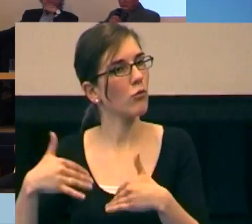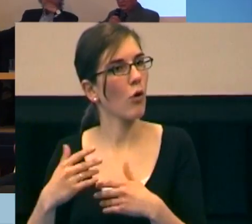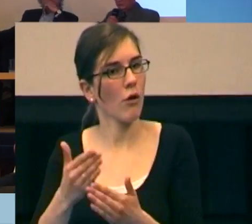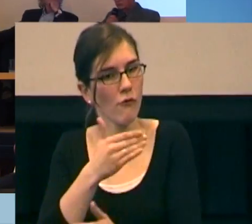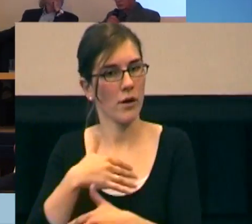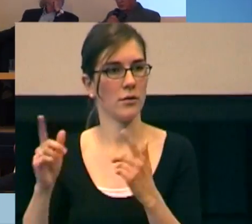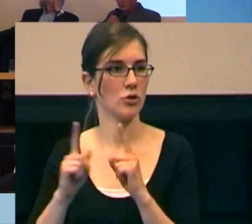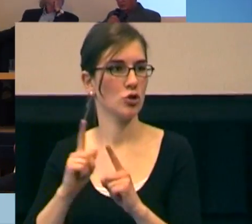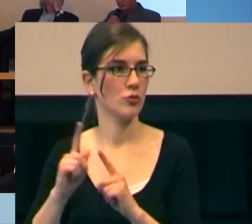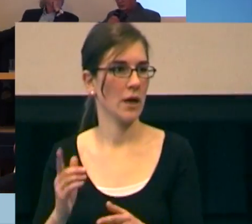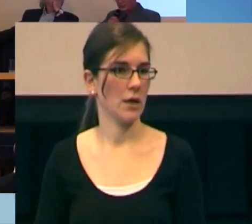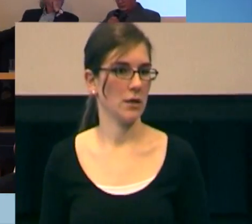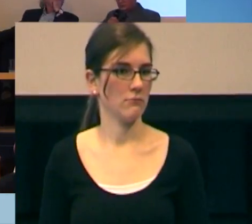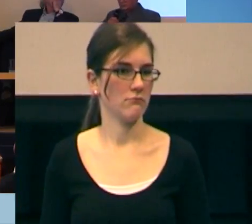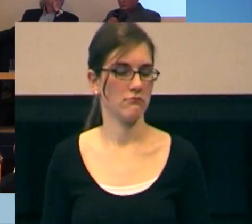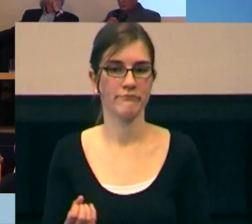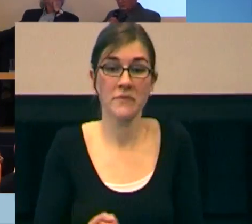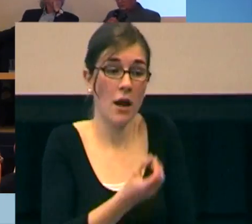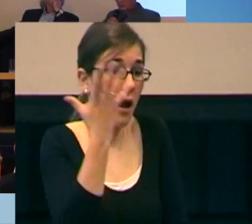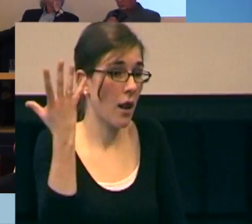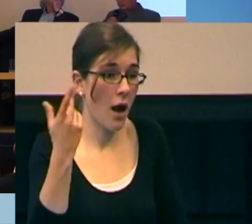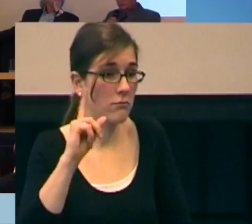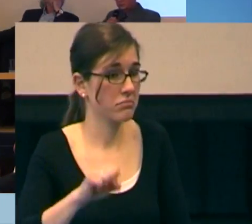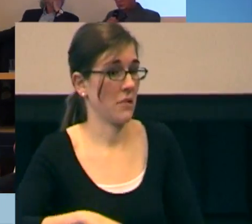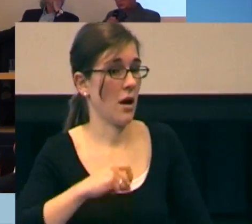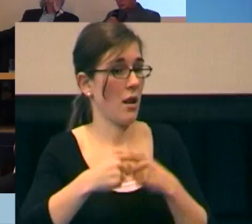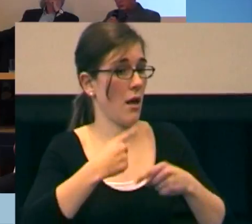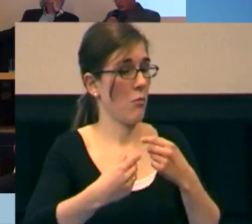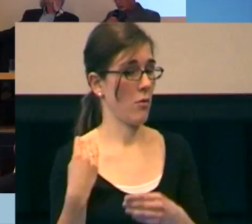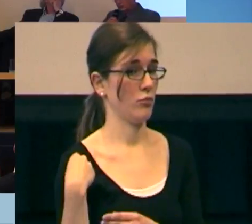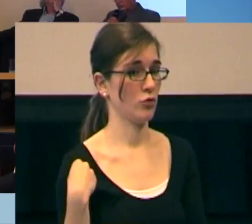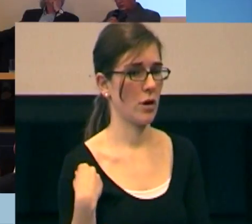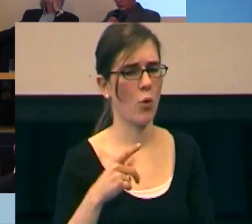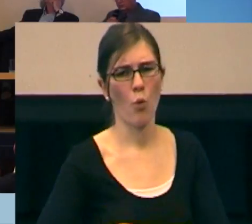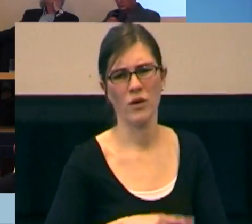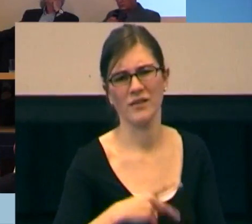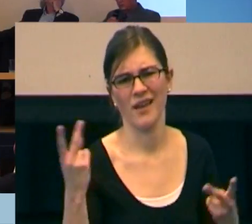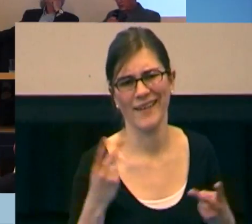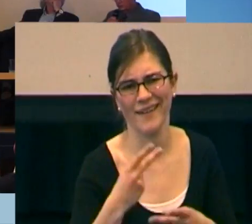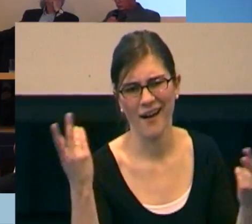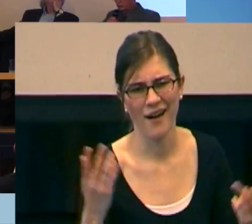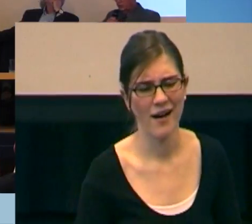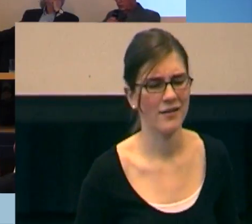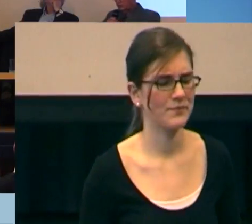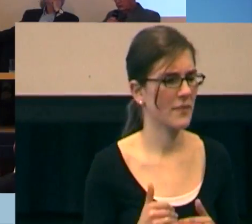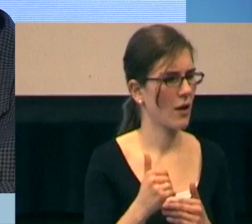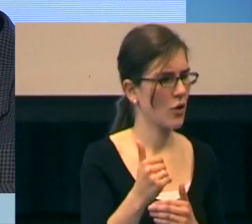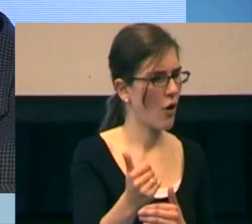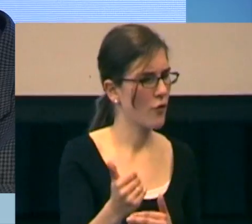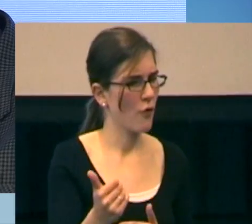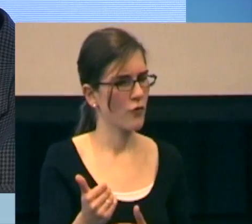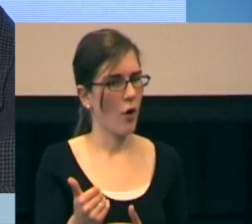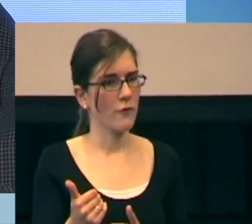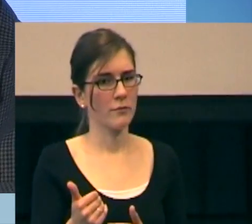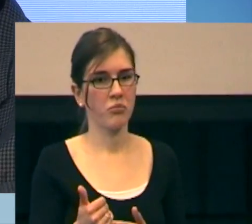selbstverständlich und zwar jederzeit die Uhrzeit spielt keine Rolle ich erhalte Anrufe auch also nach